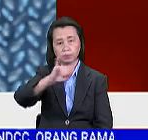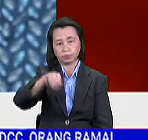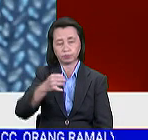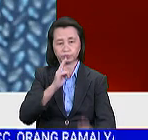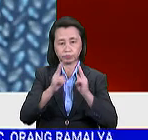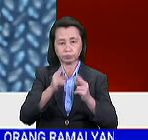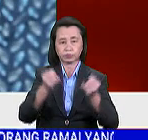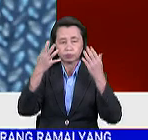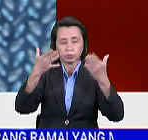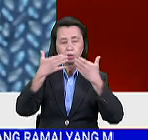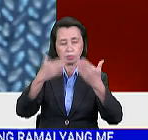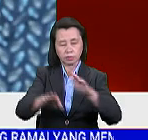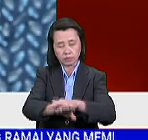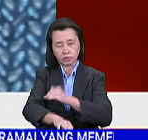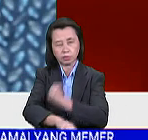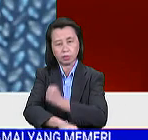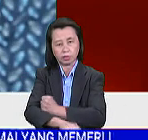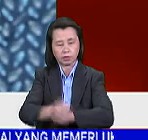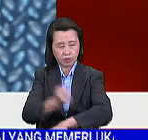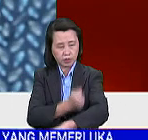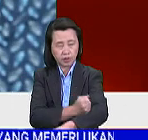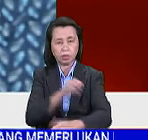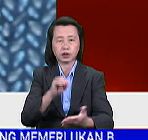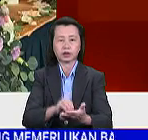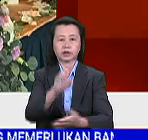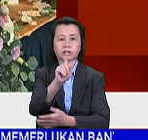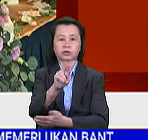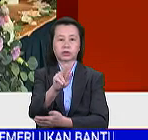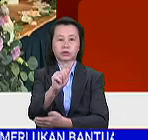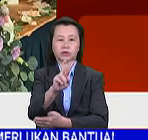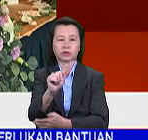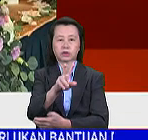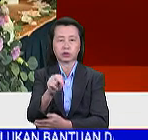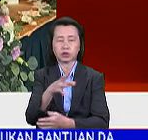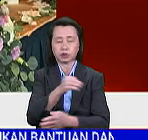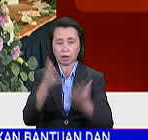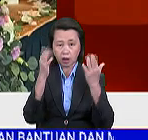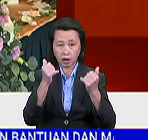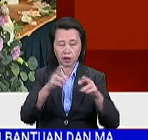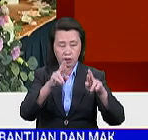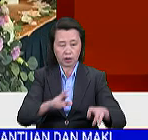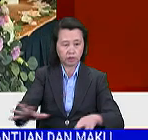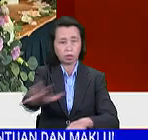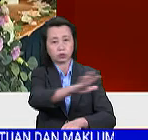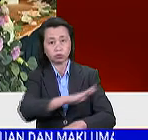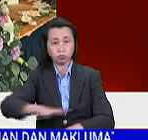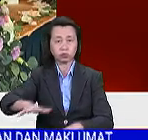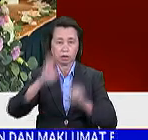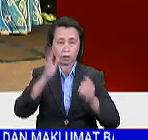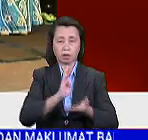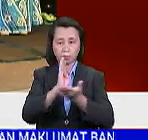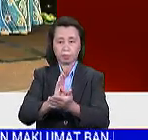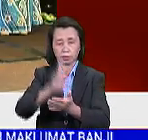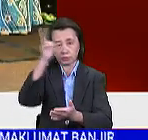penghargaan the kalung Budi kepada barisan hadapan daerah tua anak dituaran beliau turut berharap rakyat secara keseluruhannya akan